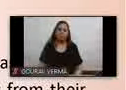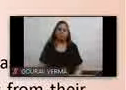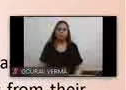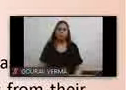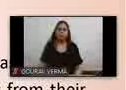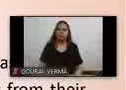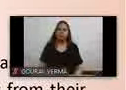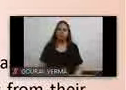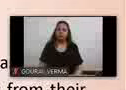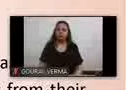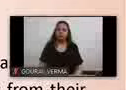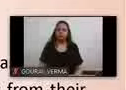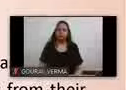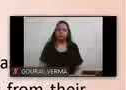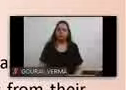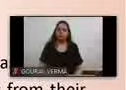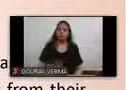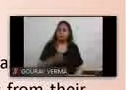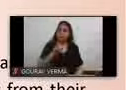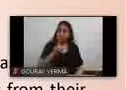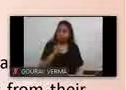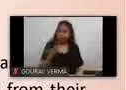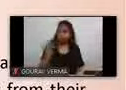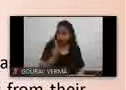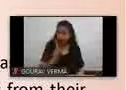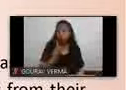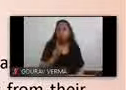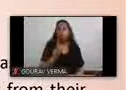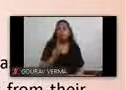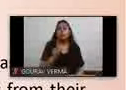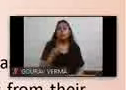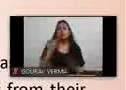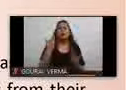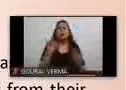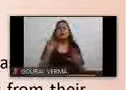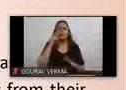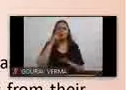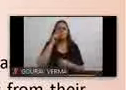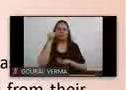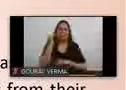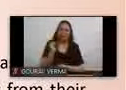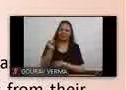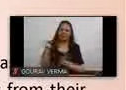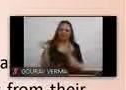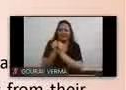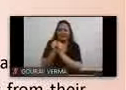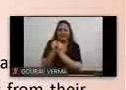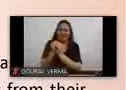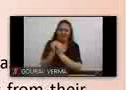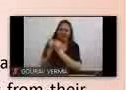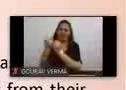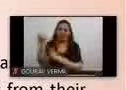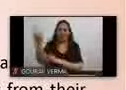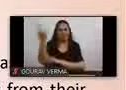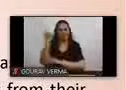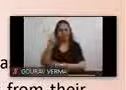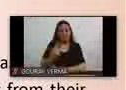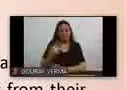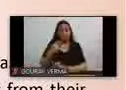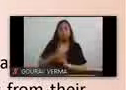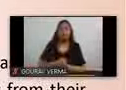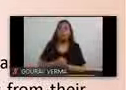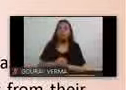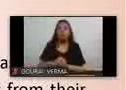मेन एक बात कहना है, when parents come to us, they are filled with negativity. Imagine a child is